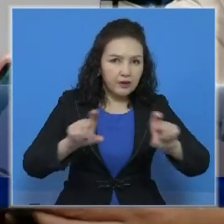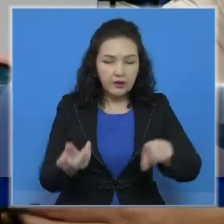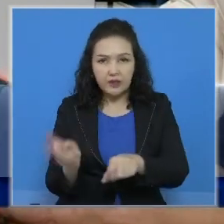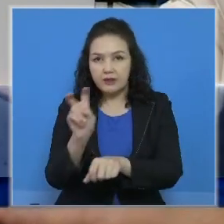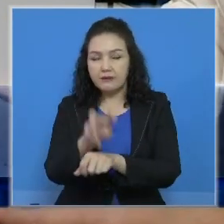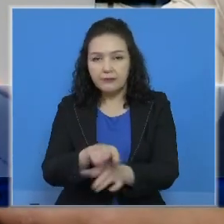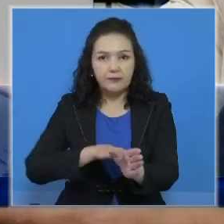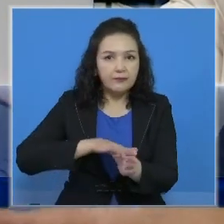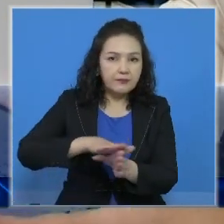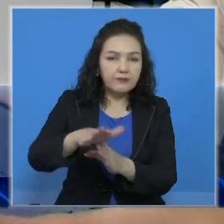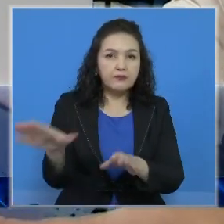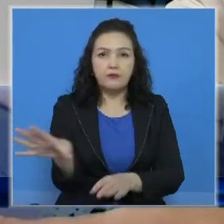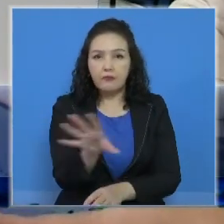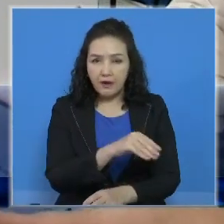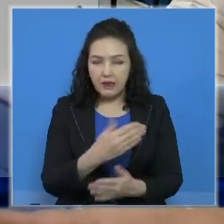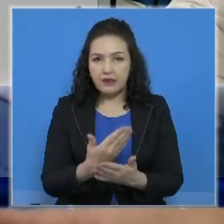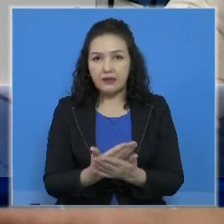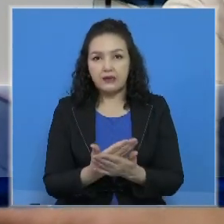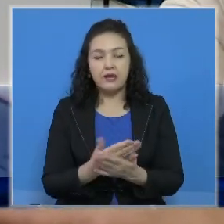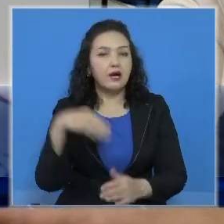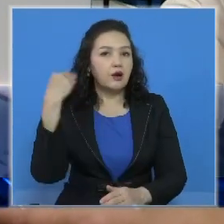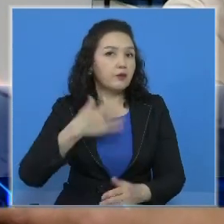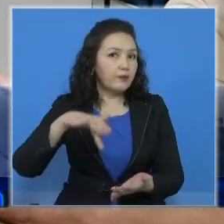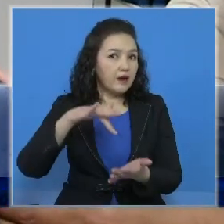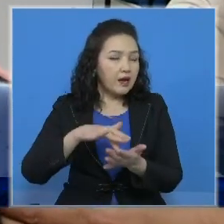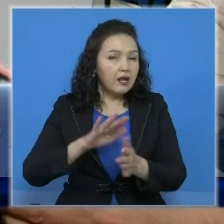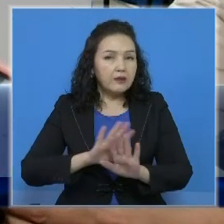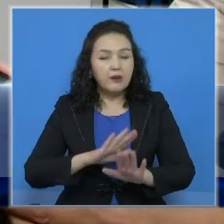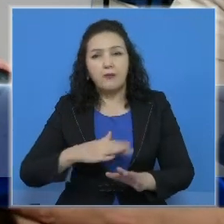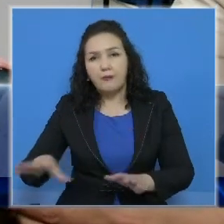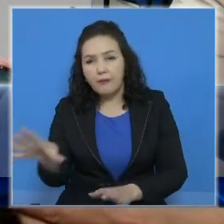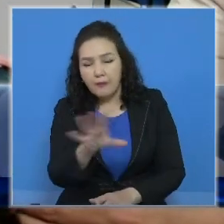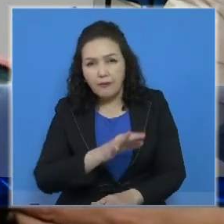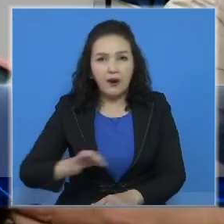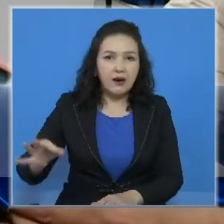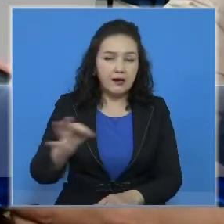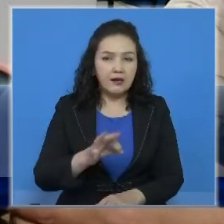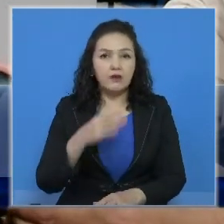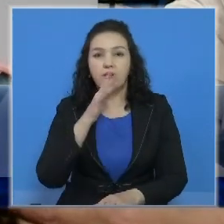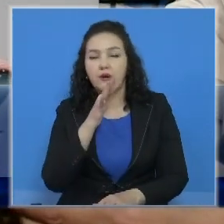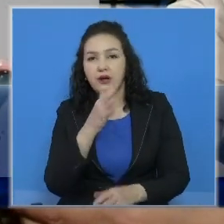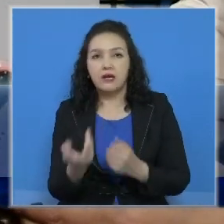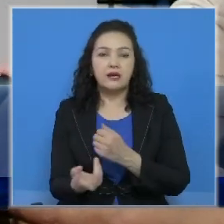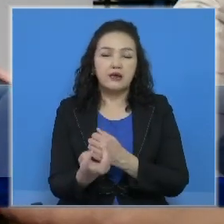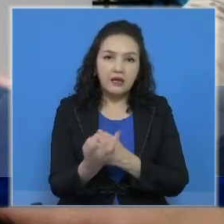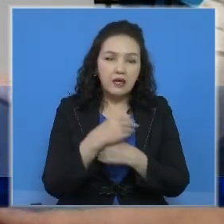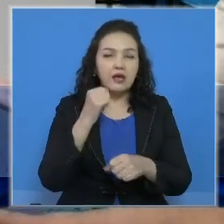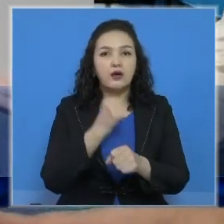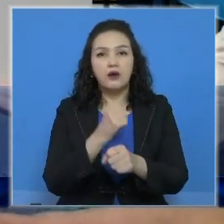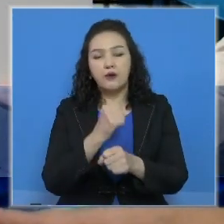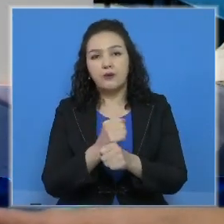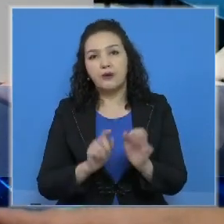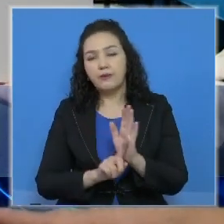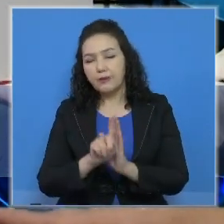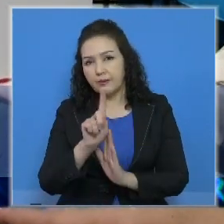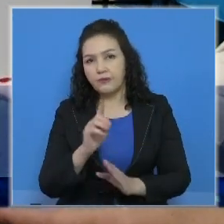келіп жатыр. Бүкіл Ақтөбе қаласы ғана емес, бүкіл аудандардың бәрінде сол уақытында жұмыстарын бәрін бастап